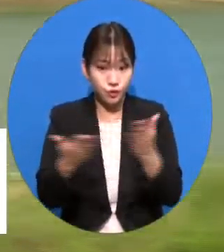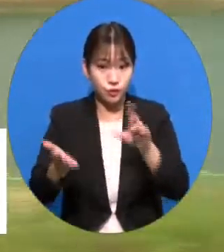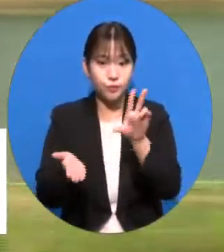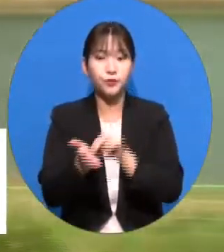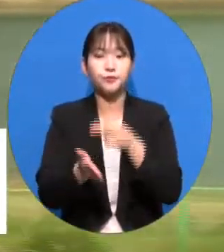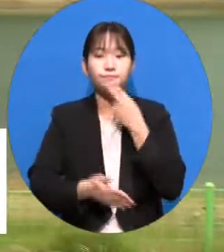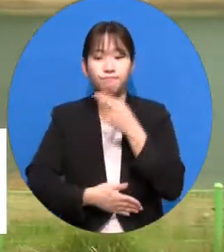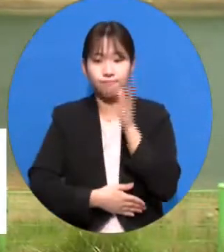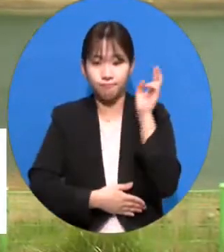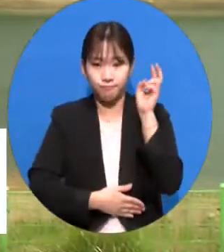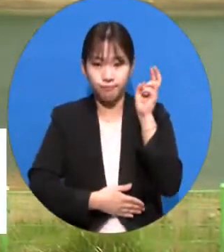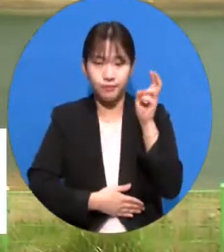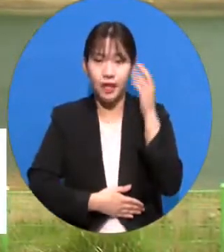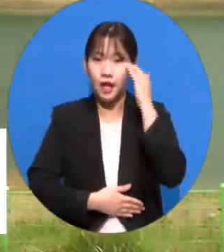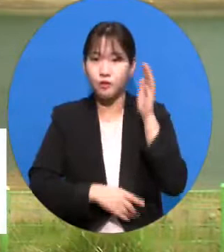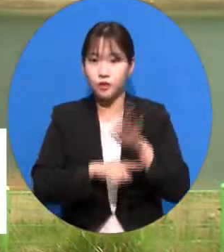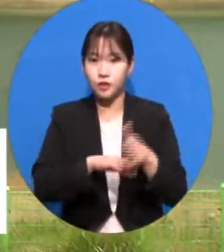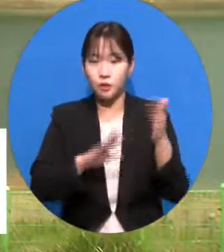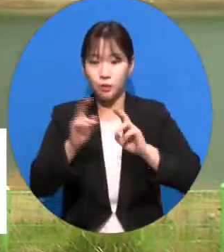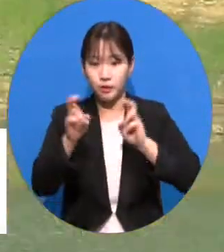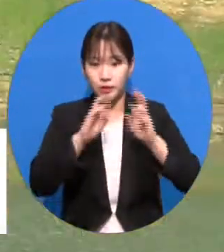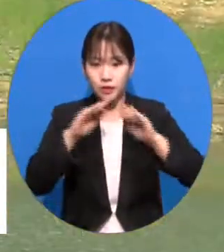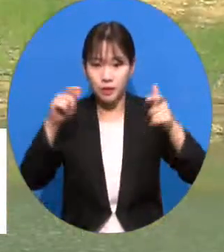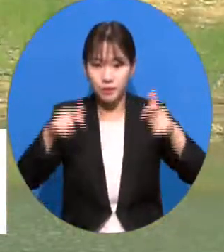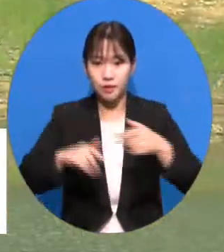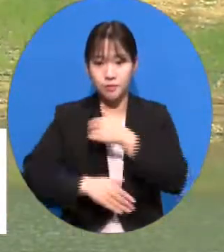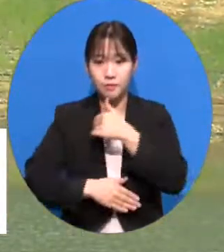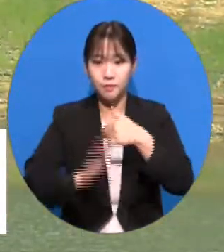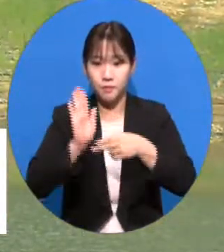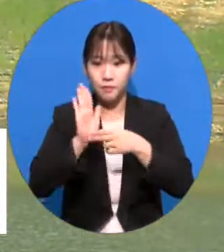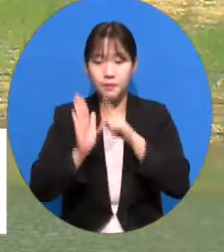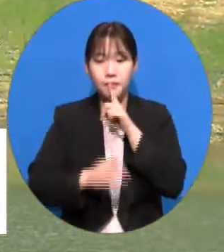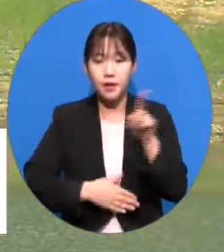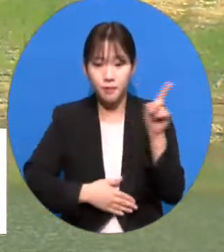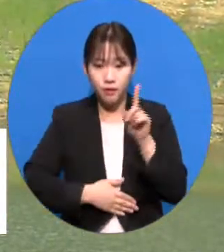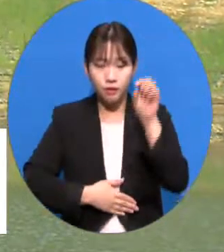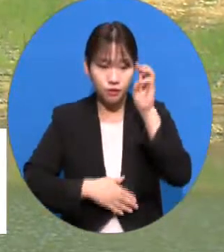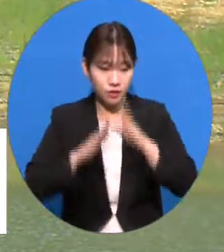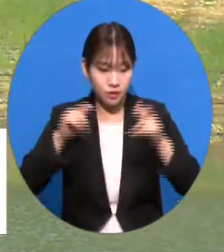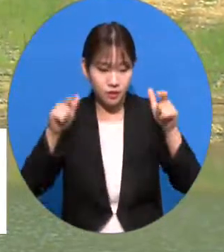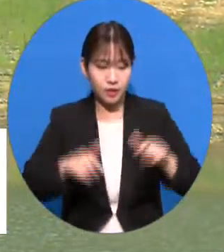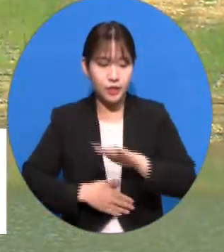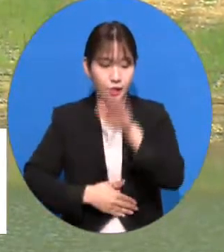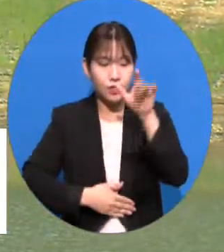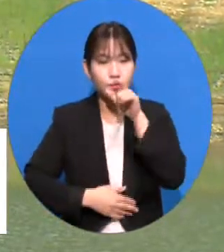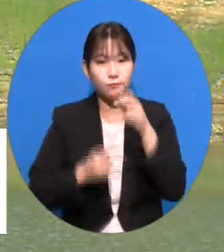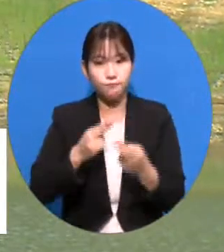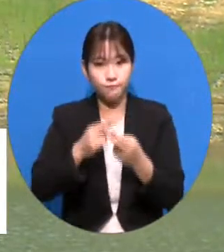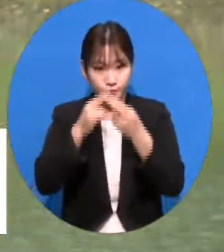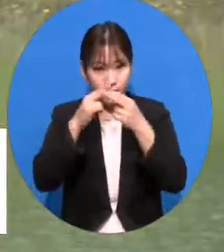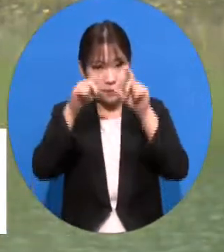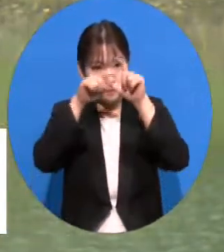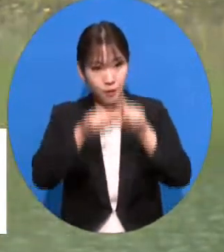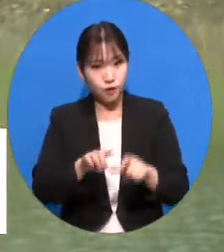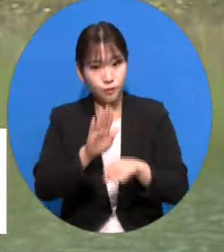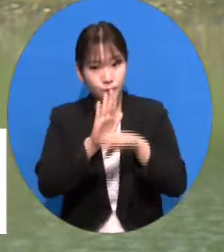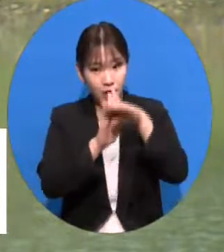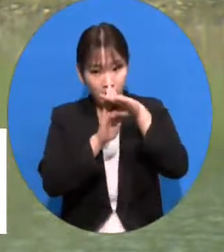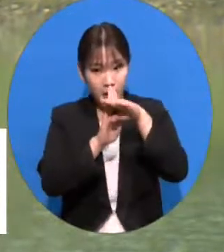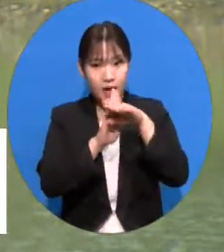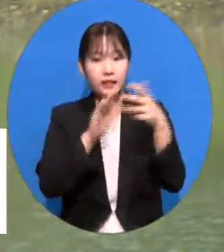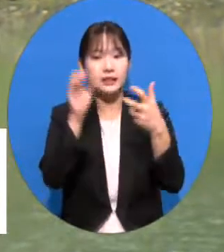보입니다. 한국농어촌공사 전남 지역 본부에 따르면 광주 전남 지역 전체 저수지 평균 저수율은